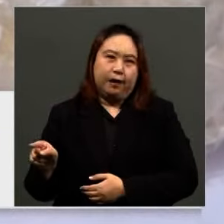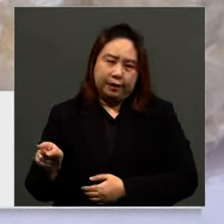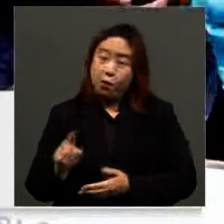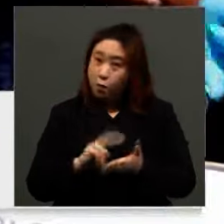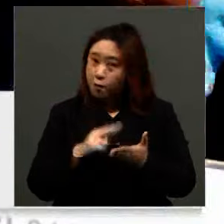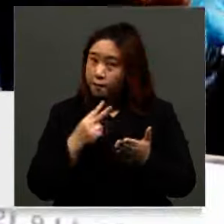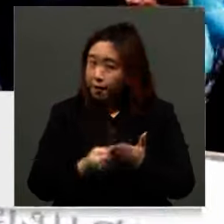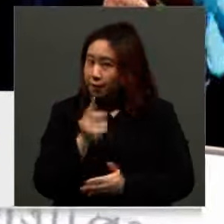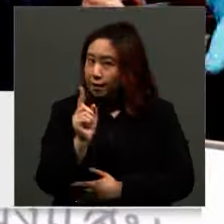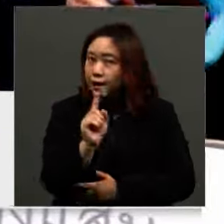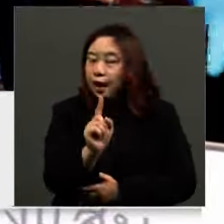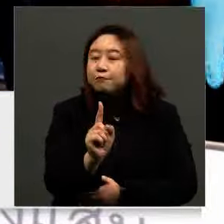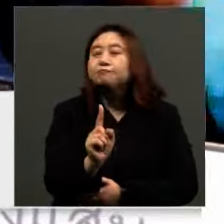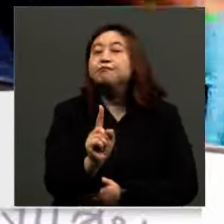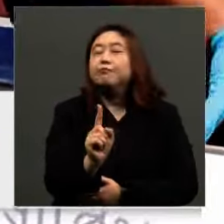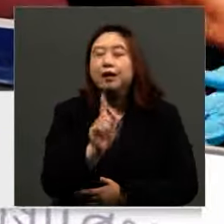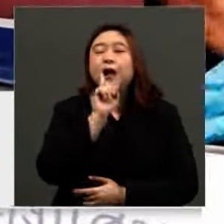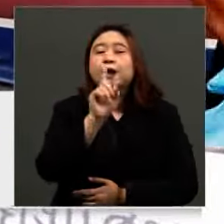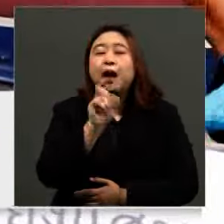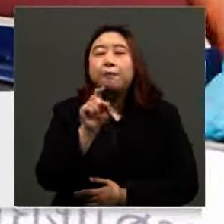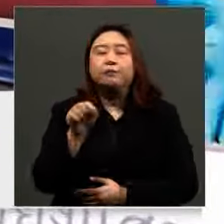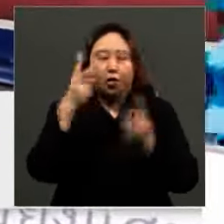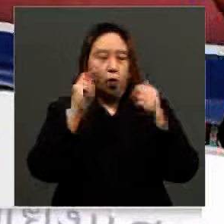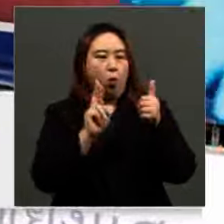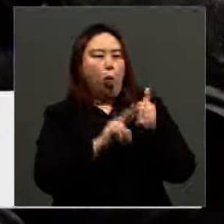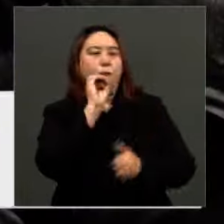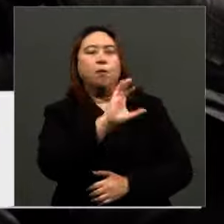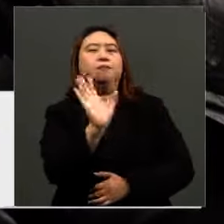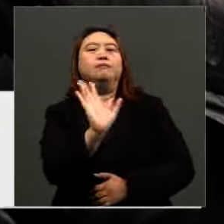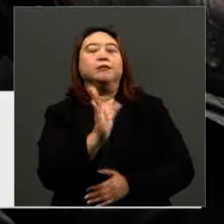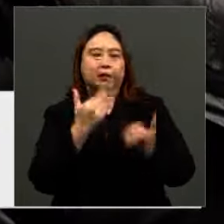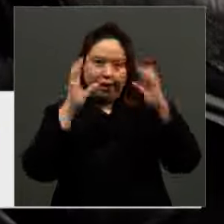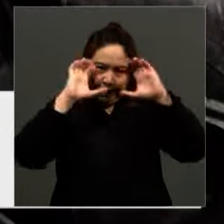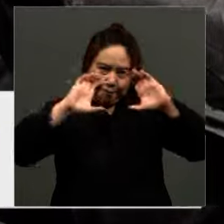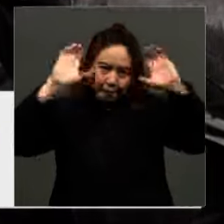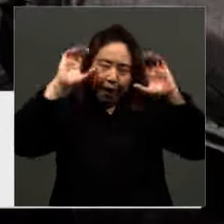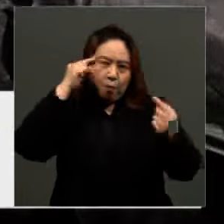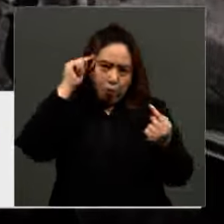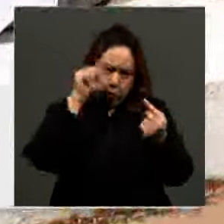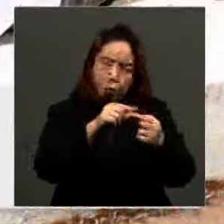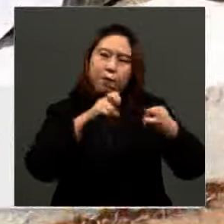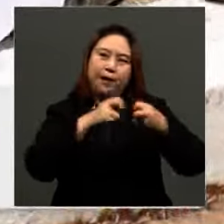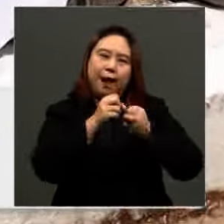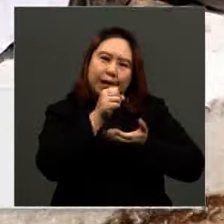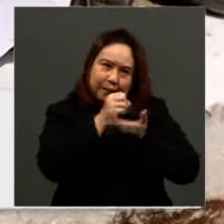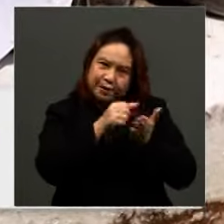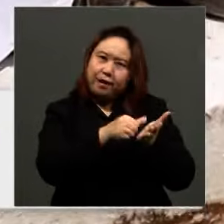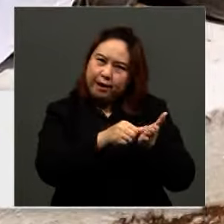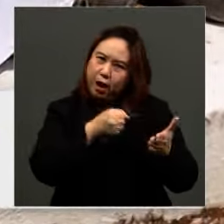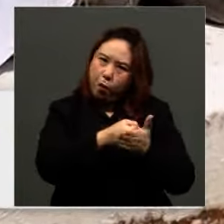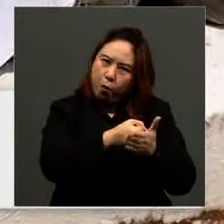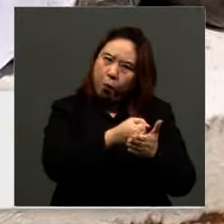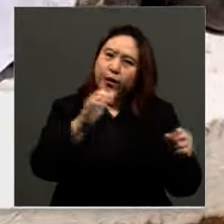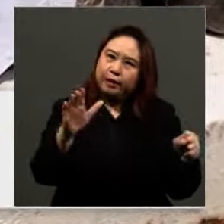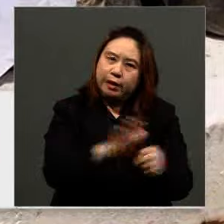อะไรหรือไม่นายภูมิธรรมกล่าวว่าไม่ต้องส่งสัญญาณใดๆเพราะรัฐบาลมุ่งมั่นแก้ไขปัญหายาเสพติดอย่างเต็มเต็มที่นะคะ